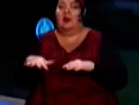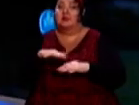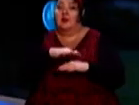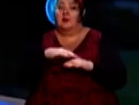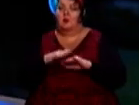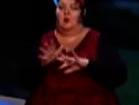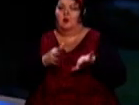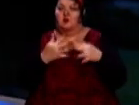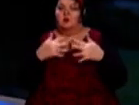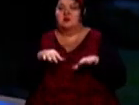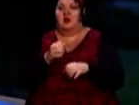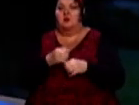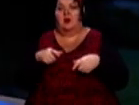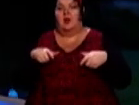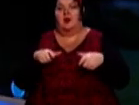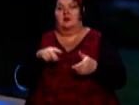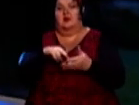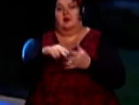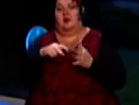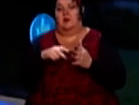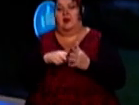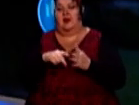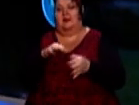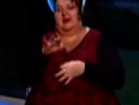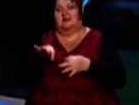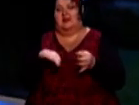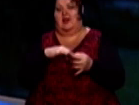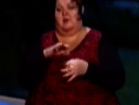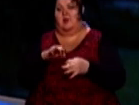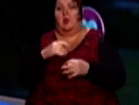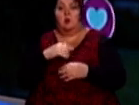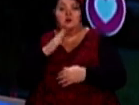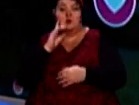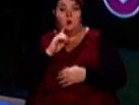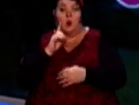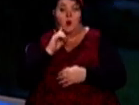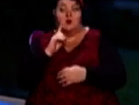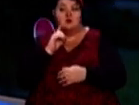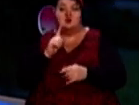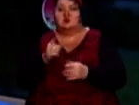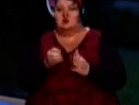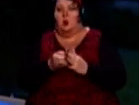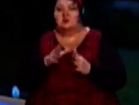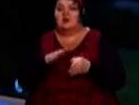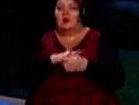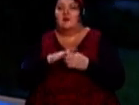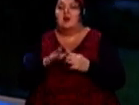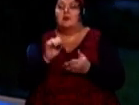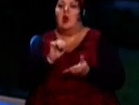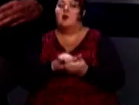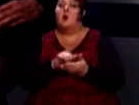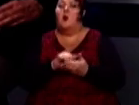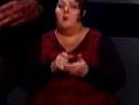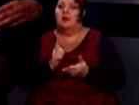вже потім розробляються генеральні плани і схеми планувань. У нас поки що стратегічна екологічна оцінка виконується на